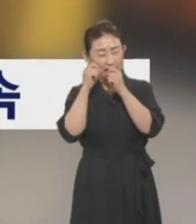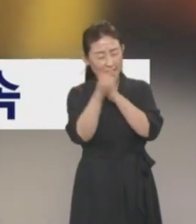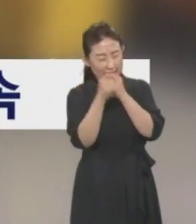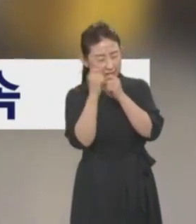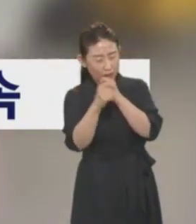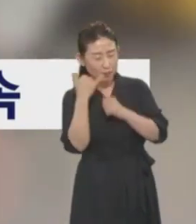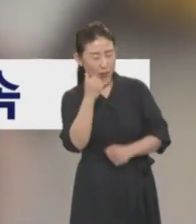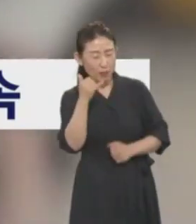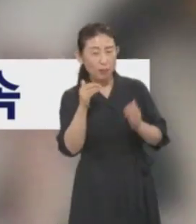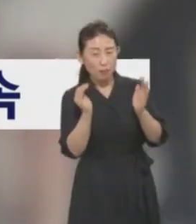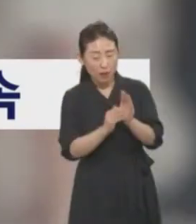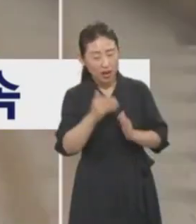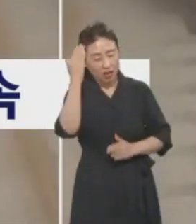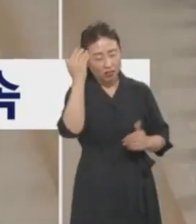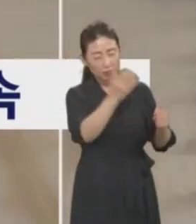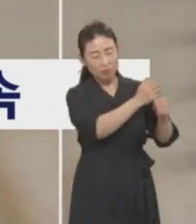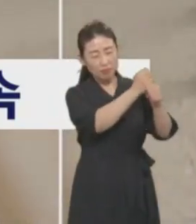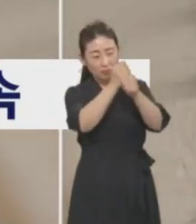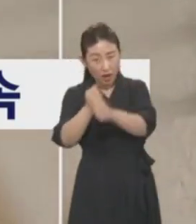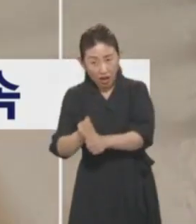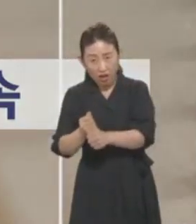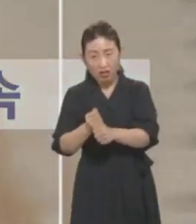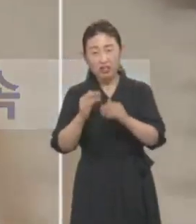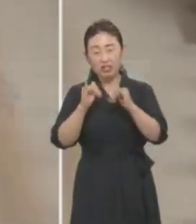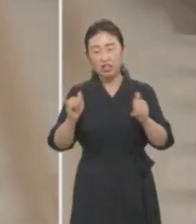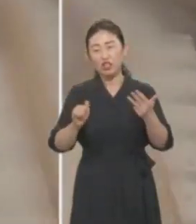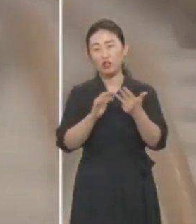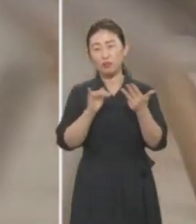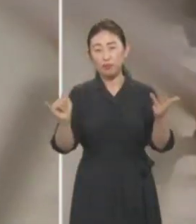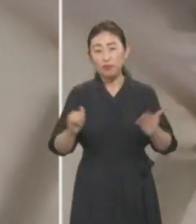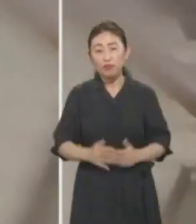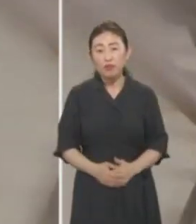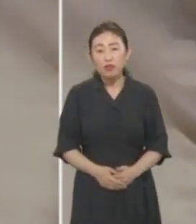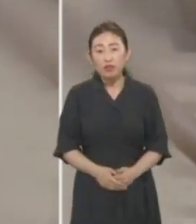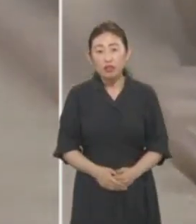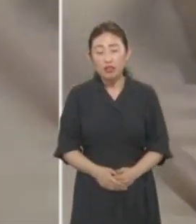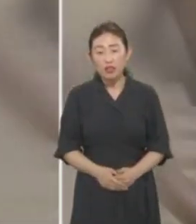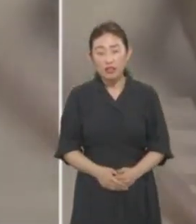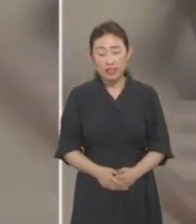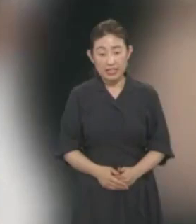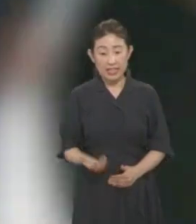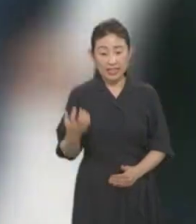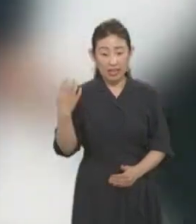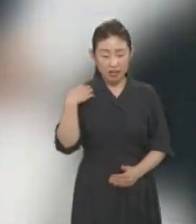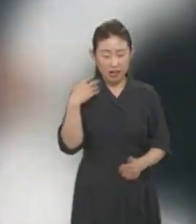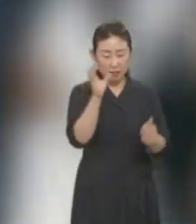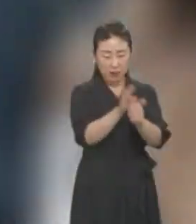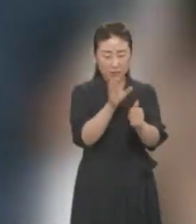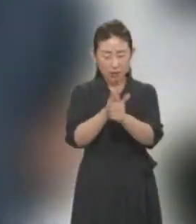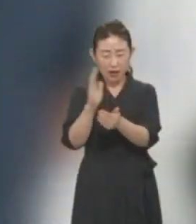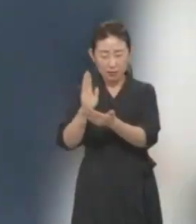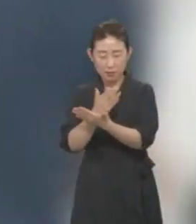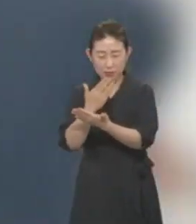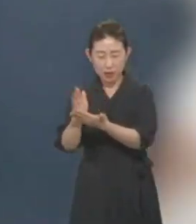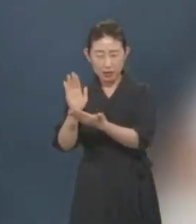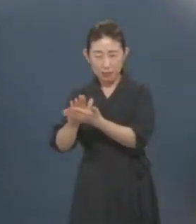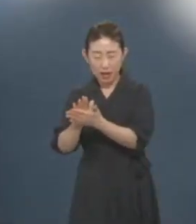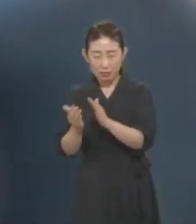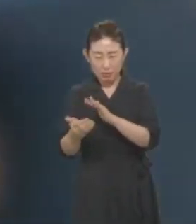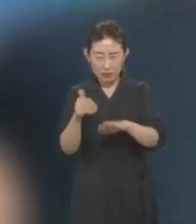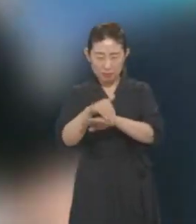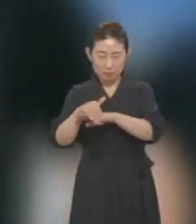저지르다 국내로 송환된 한국인 조직원 8명입니다. 이들은 역할을 3단계로 나눠 치밀하게